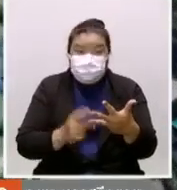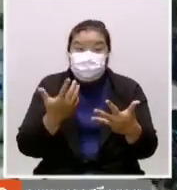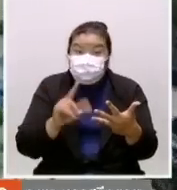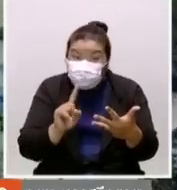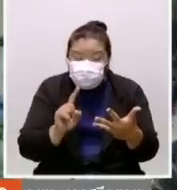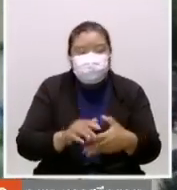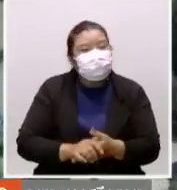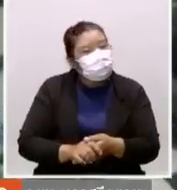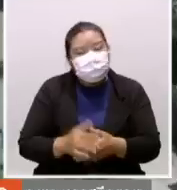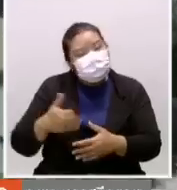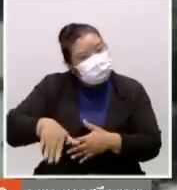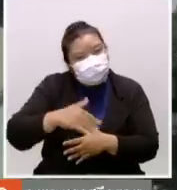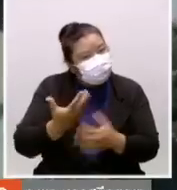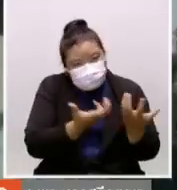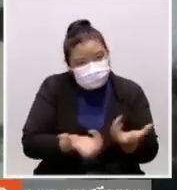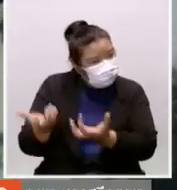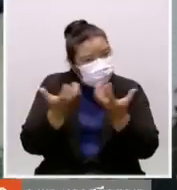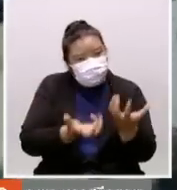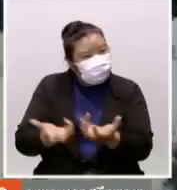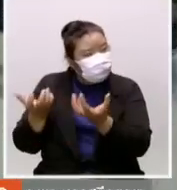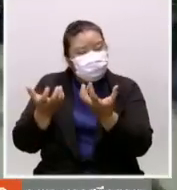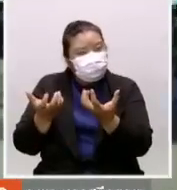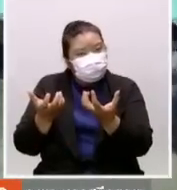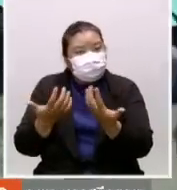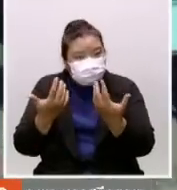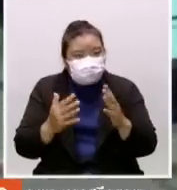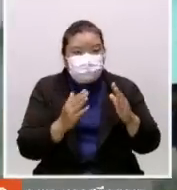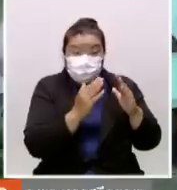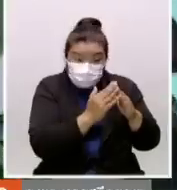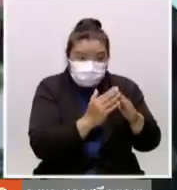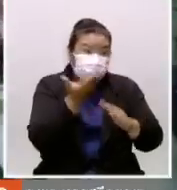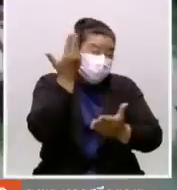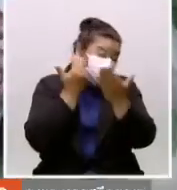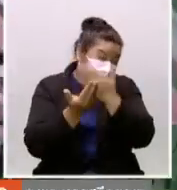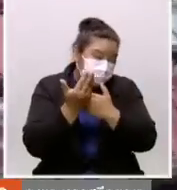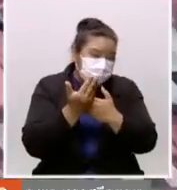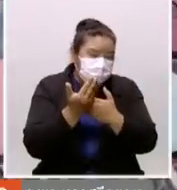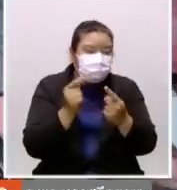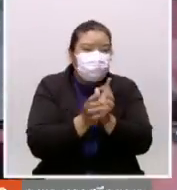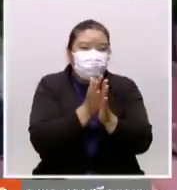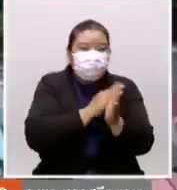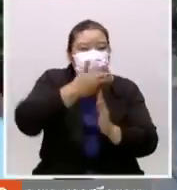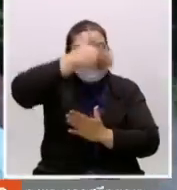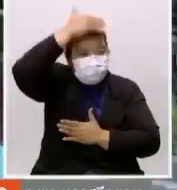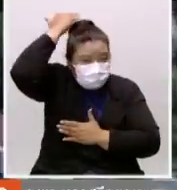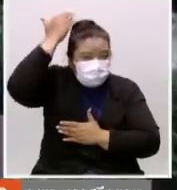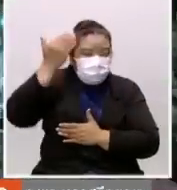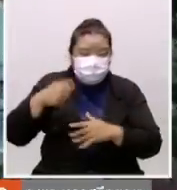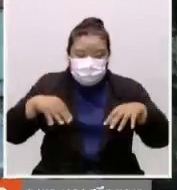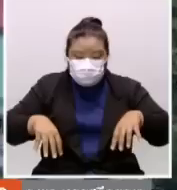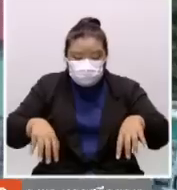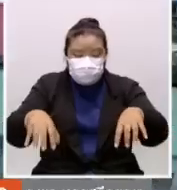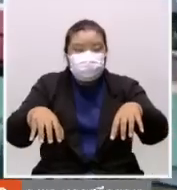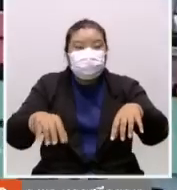ทยอยเก็บของใช้และทรัพย์สินขึ้นที่สูงขณะที่โบราณสถานและแหล่งท่องเที่ยวสำคัญนะคะที่ติดอยู่ติดริมแม่น้ำเจ้าพระย